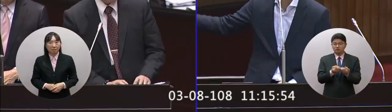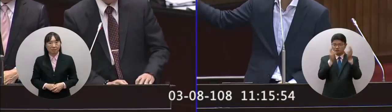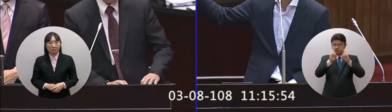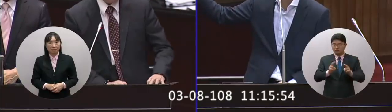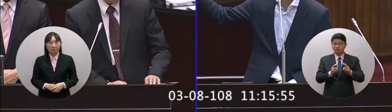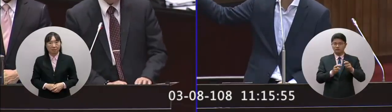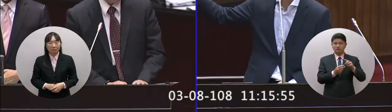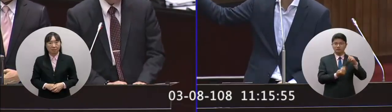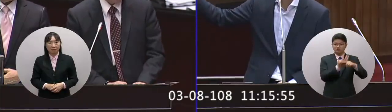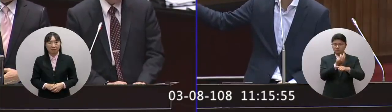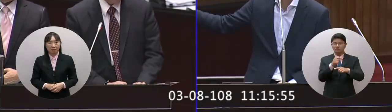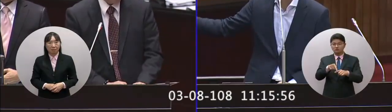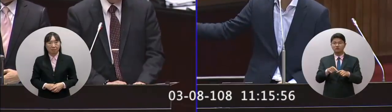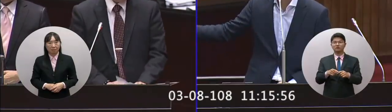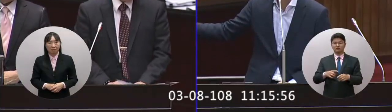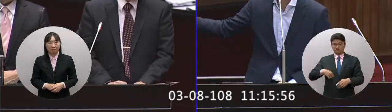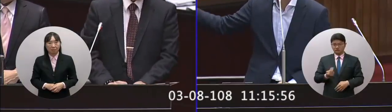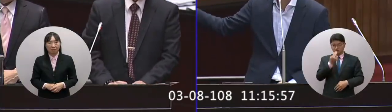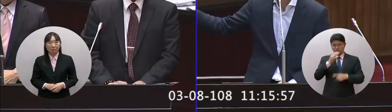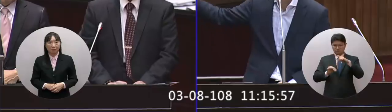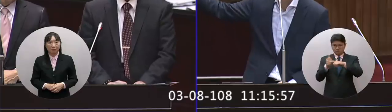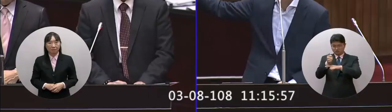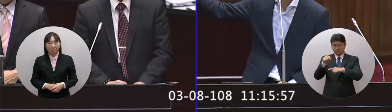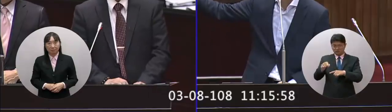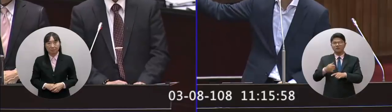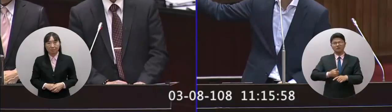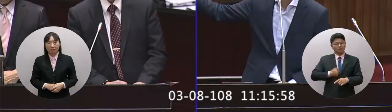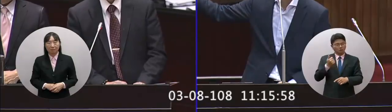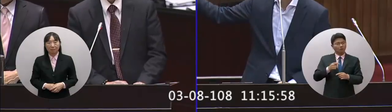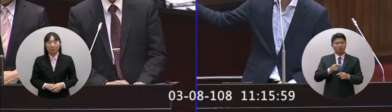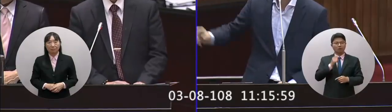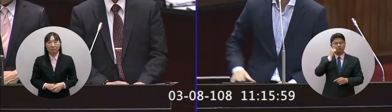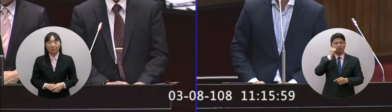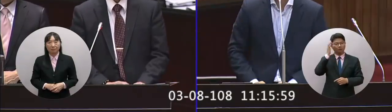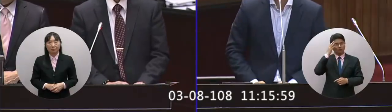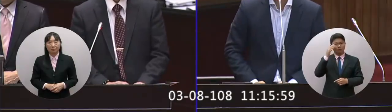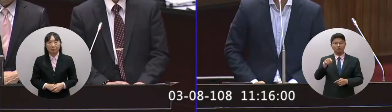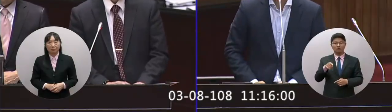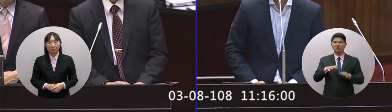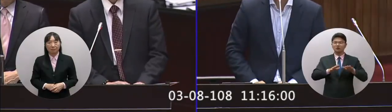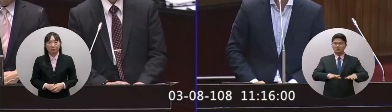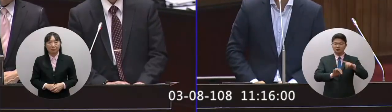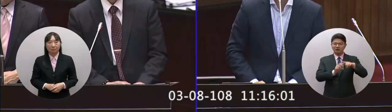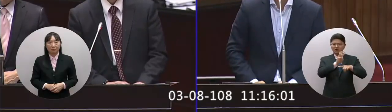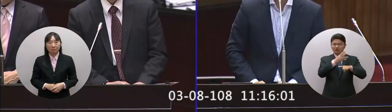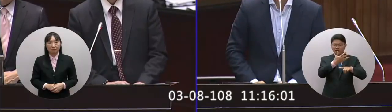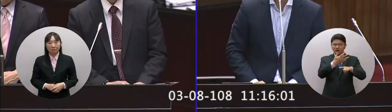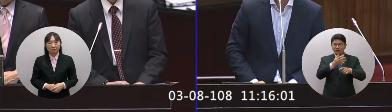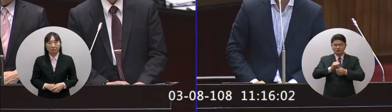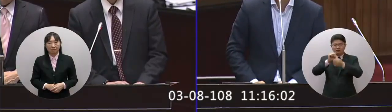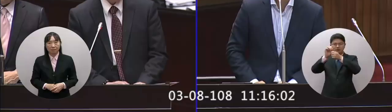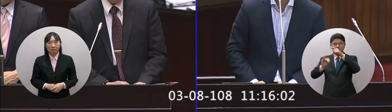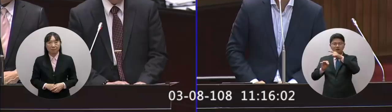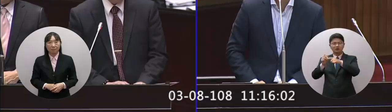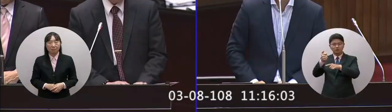达到50%，这是一个非常大的工程，因为现在只占了38%，你要拉高增